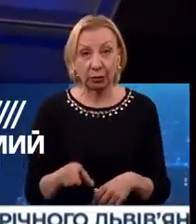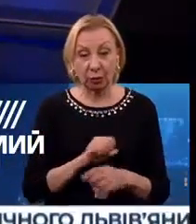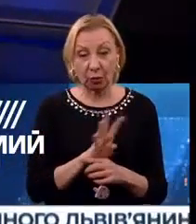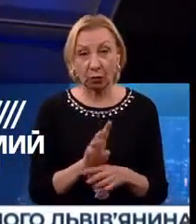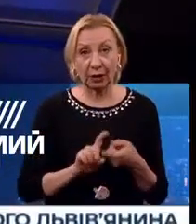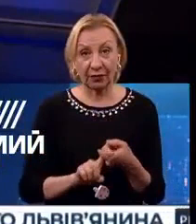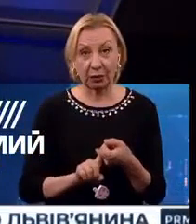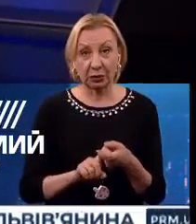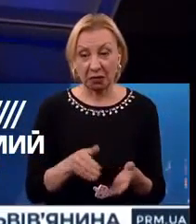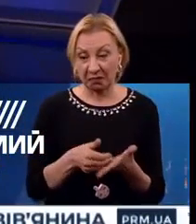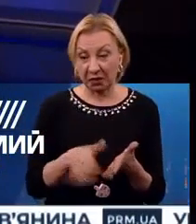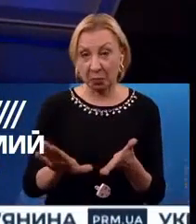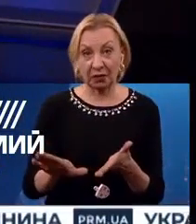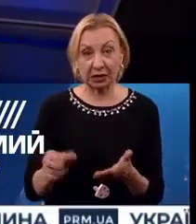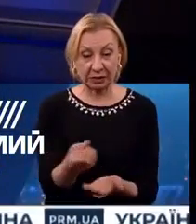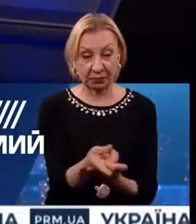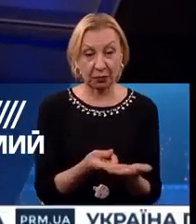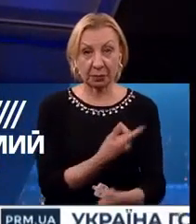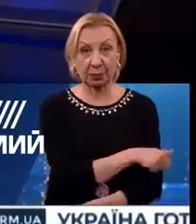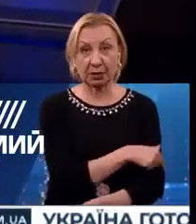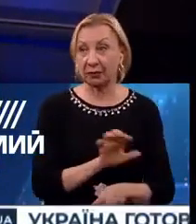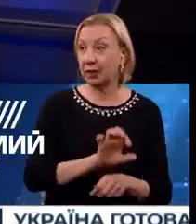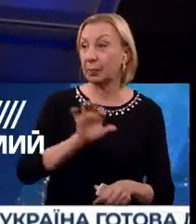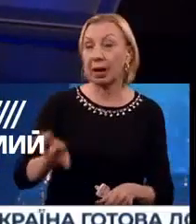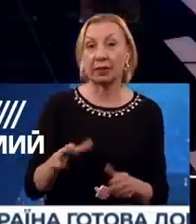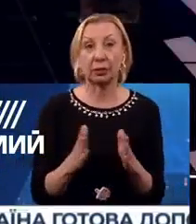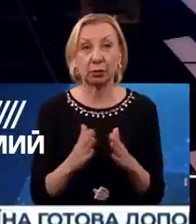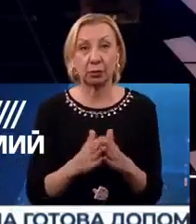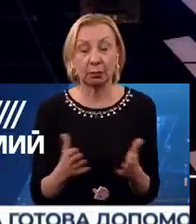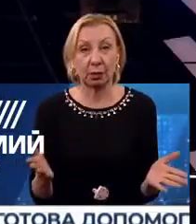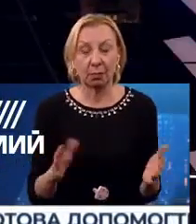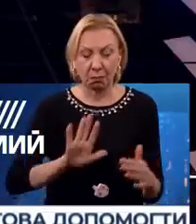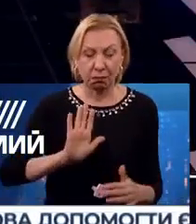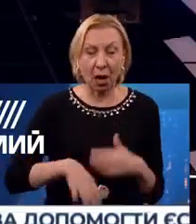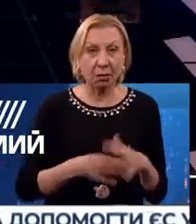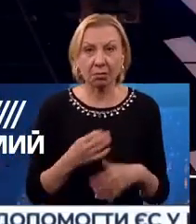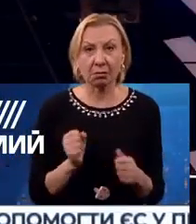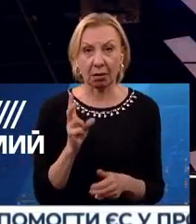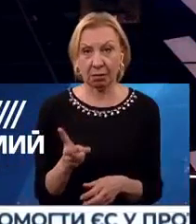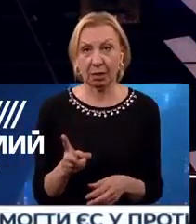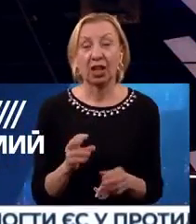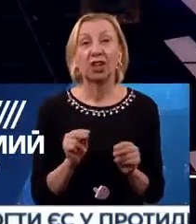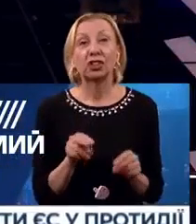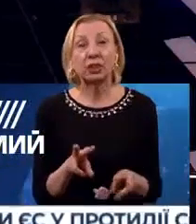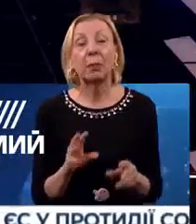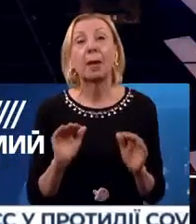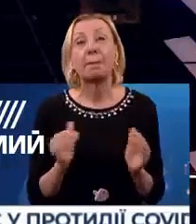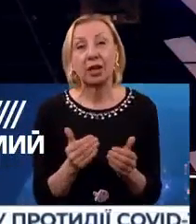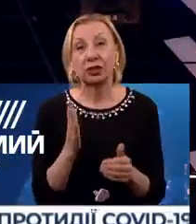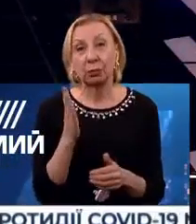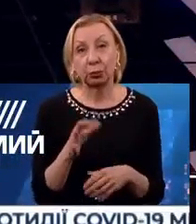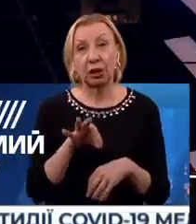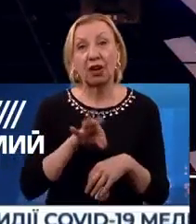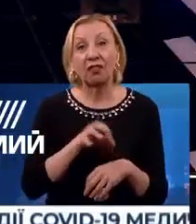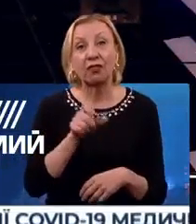коронавірус відмовились госпіталізувати і відправили додому. Тобто повний бардак, який робиться, і тому чим менше буде хворих, чим